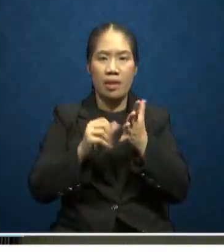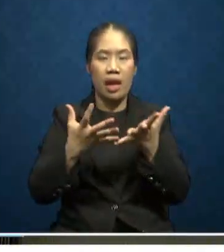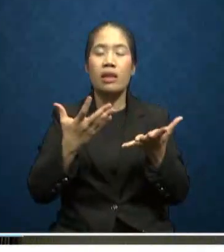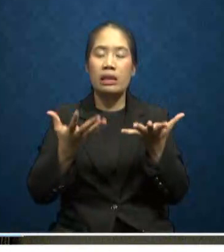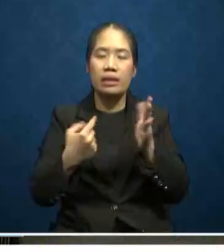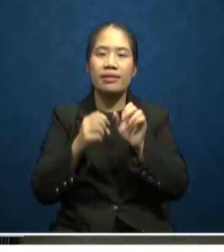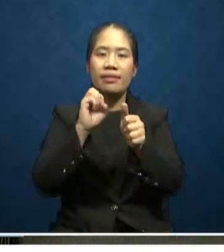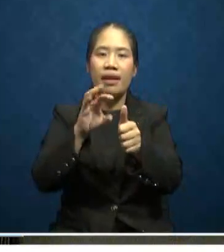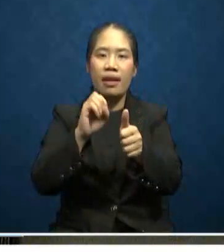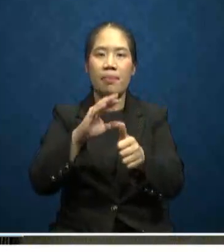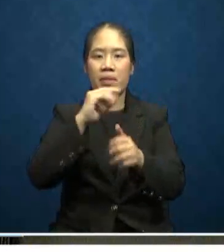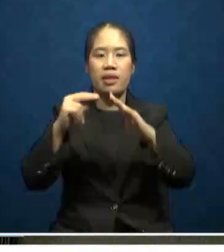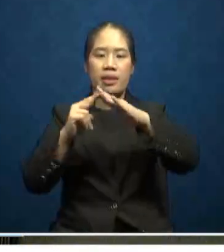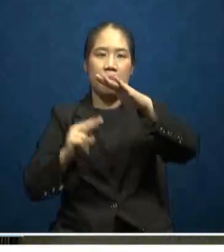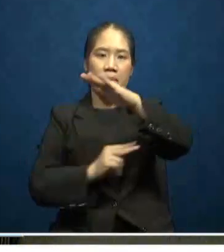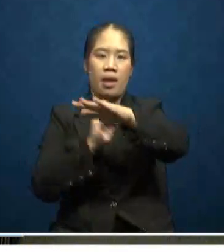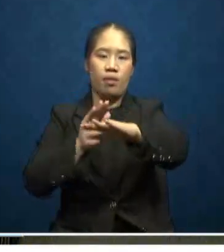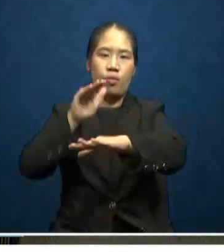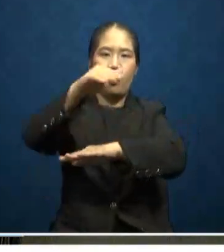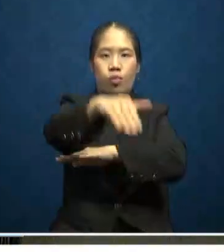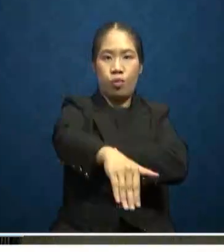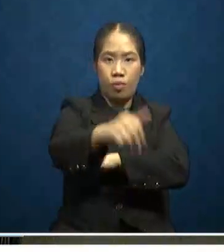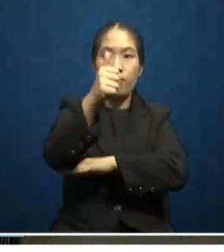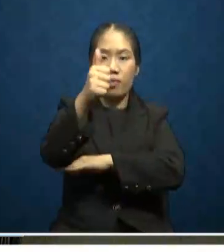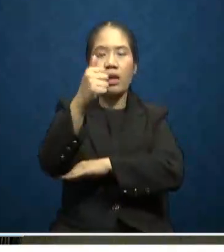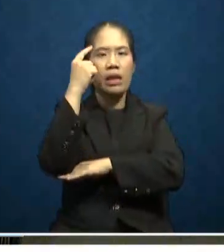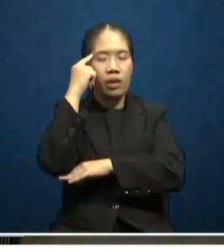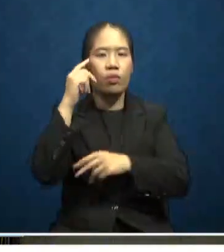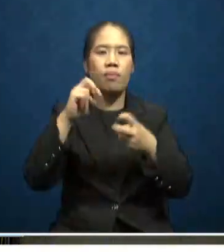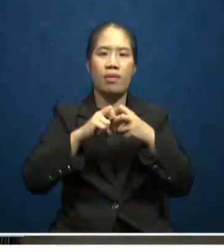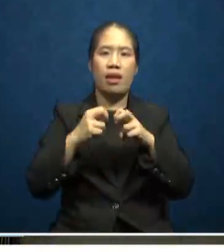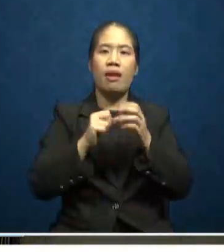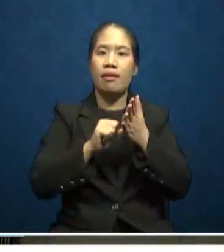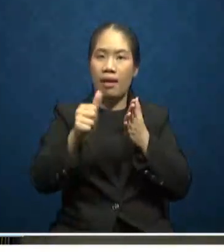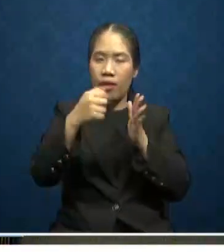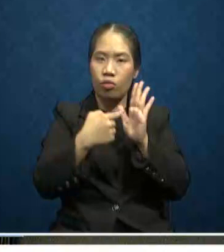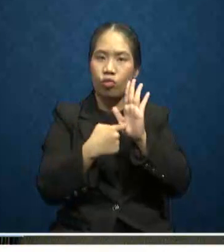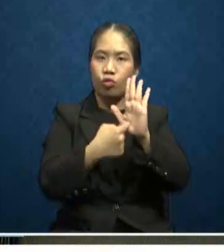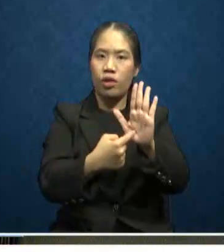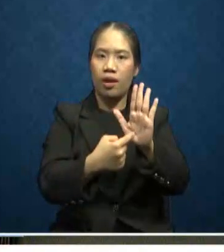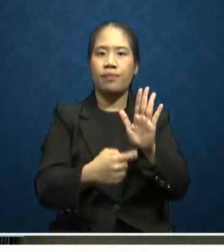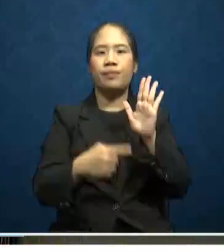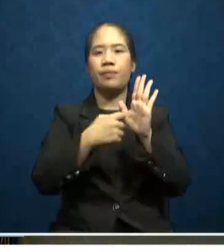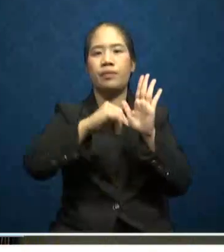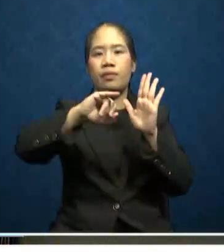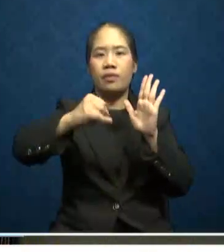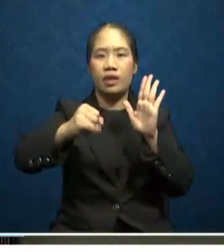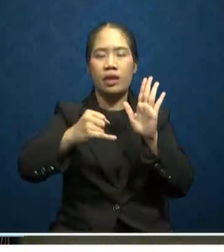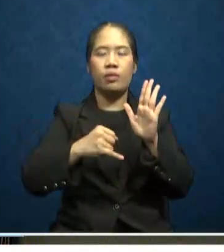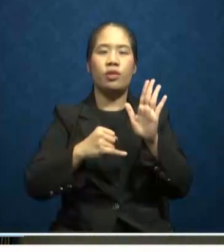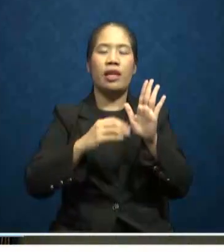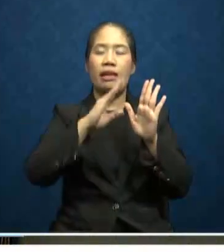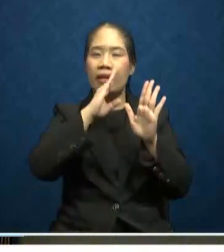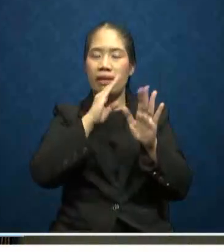แยกจะทำให้รถการจราจรติดขัดเป็นได้เป็นอย่างดีนะครับอย่างเช่นจังหวัดจันทบุรีนะครับถ้าเราเส้นถนนส